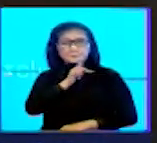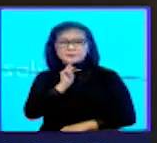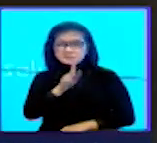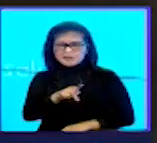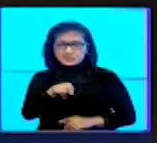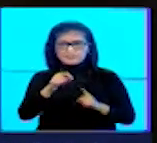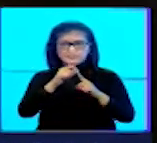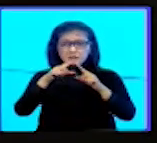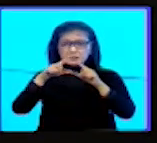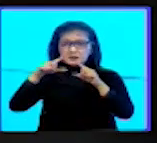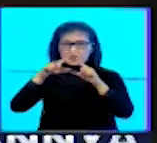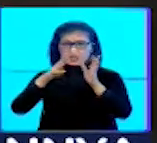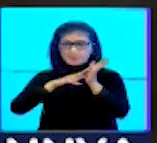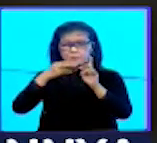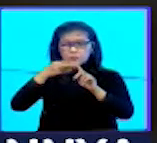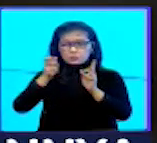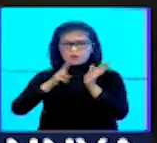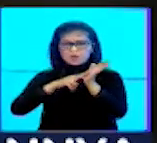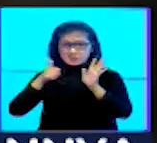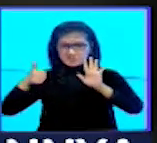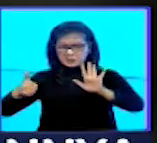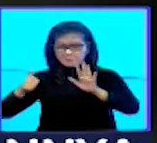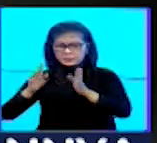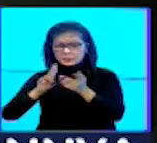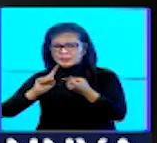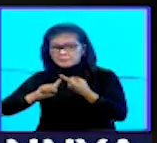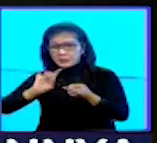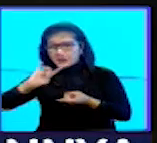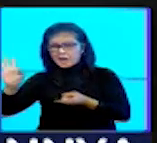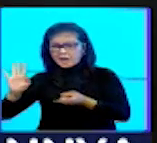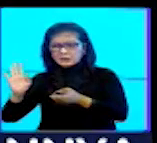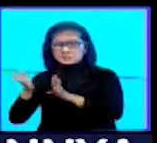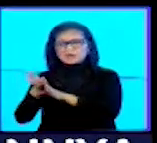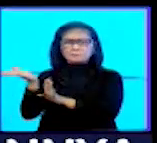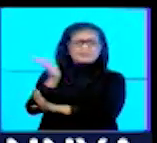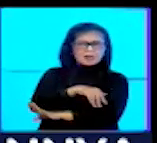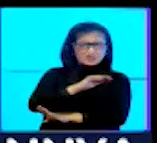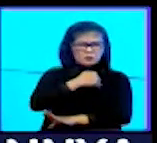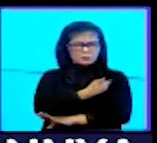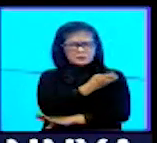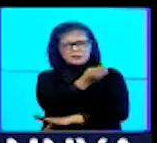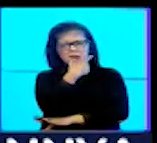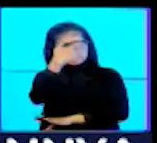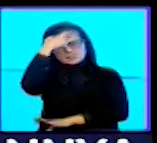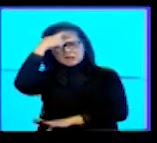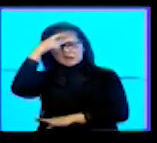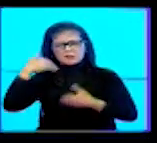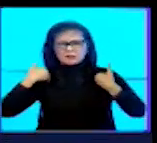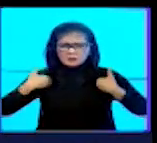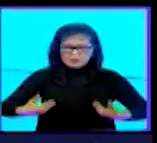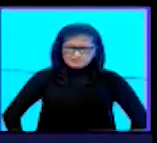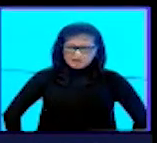IAIN Bone bersama 6 temannya. Namun saat pulang, korban mengeluh kesakitan pada tubuhnya. Korban terbaring lemas selama 3 hari di